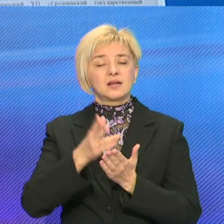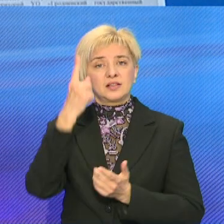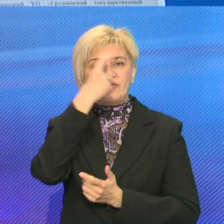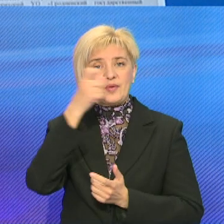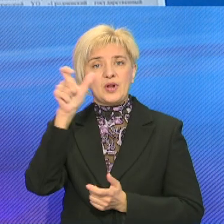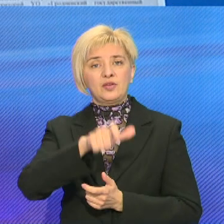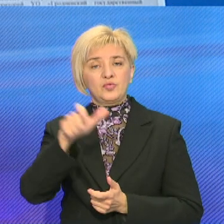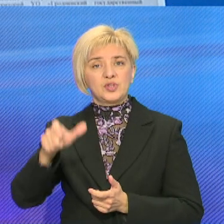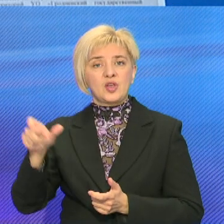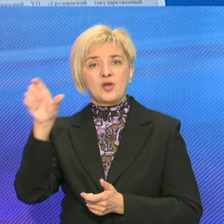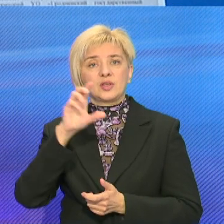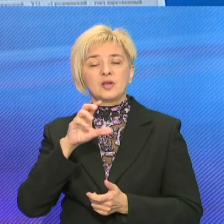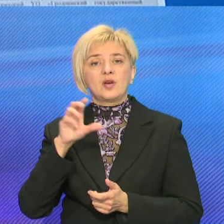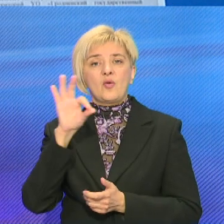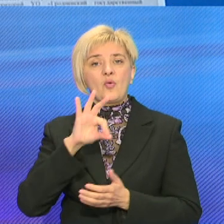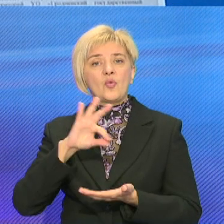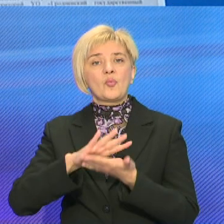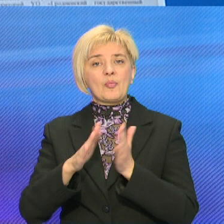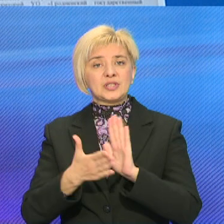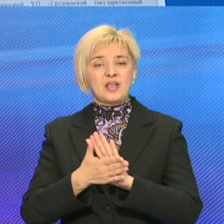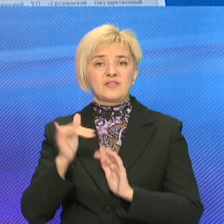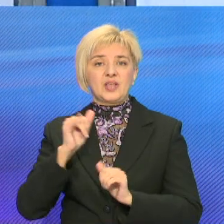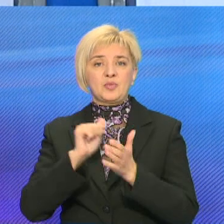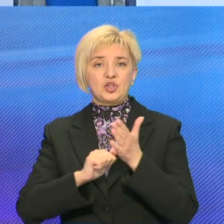и причинах инцидентов на вытворчестве.